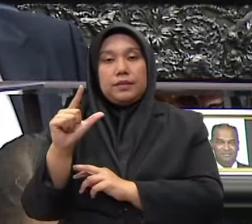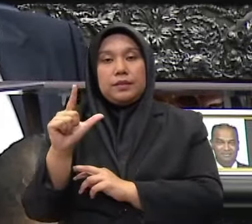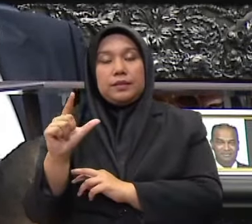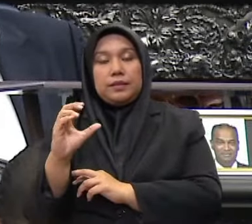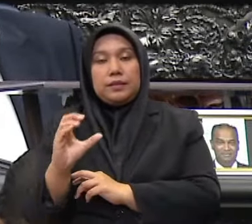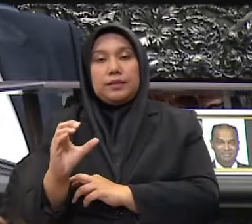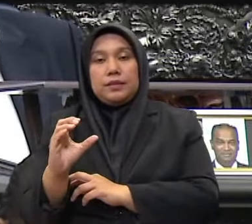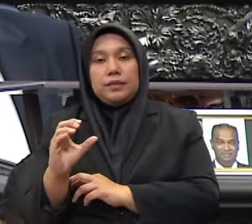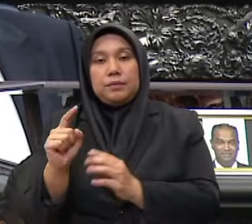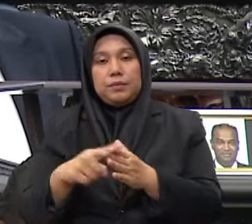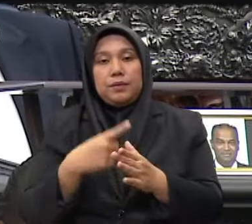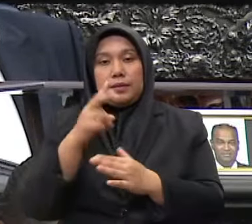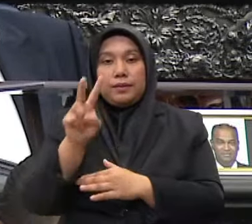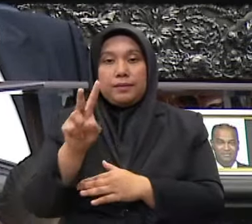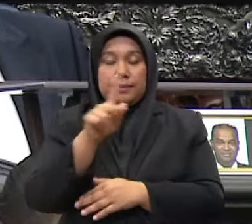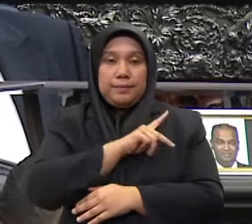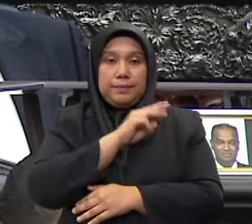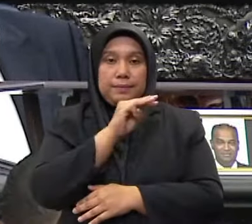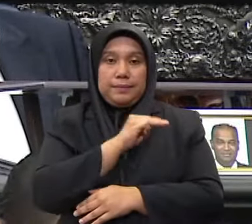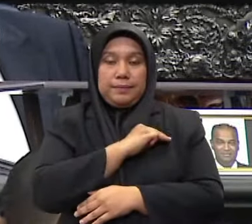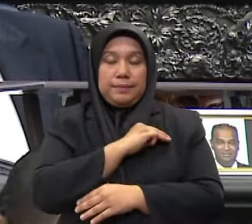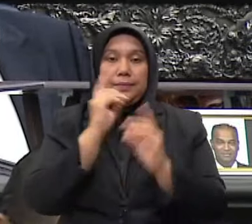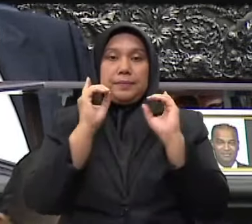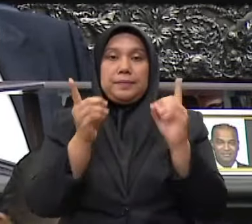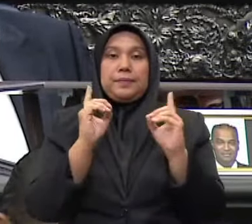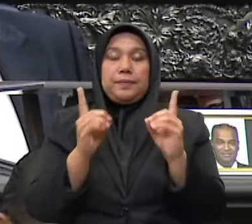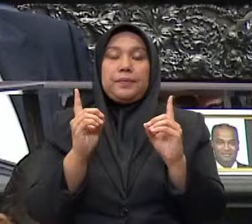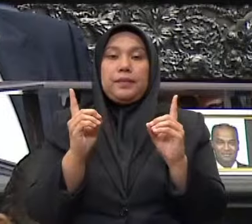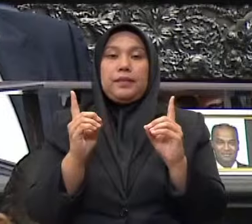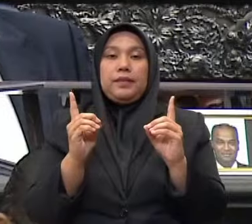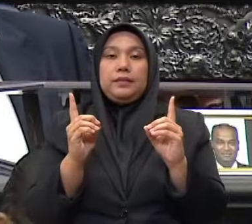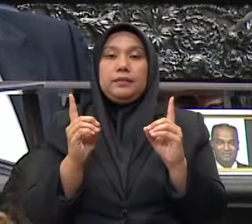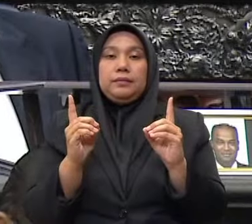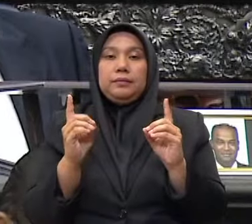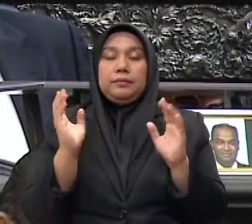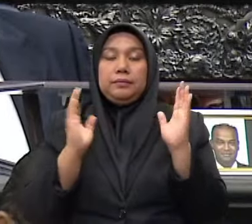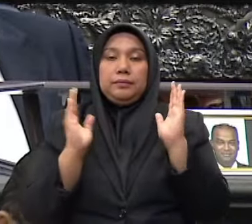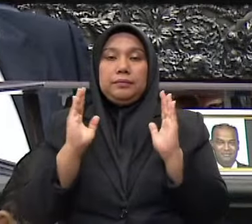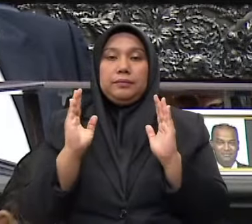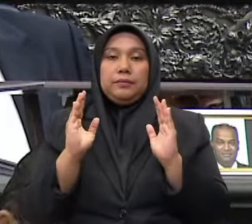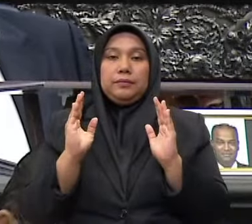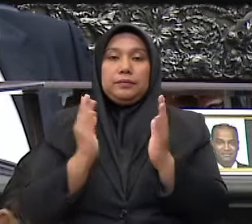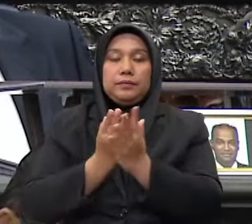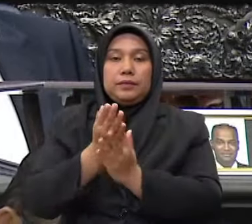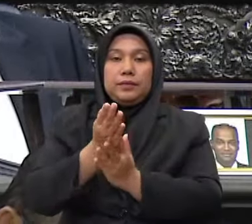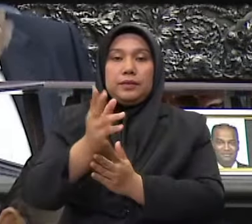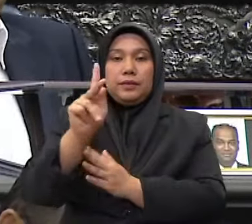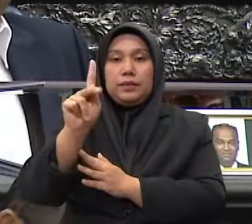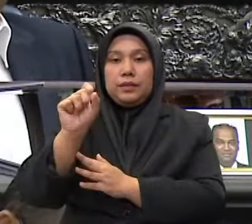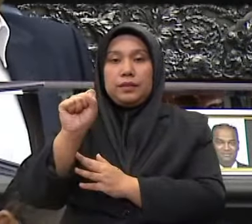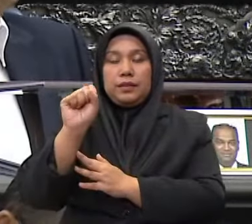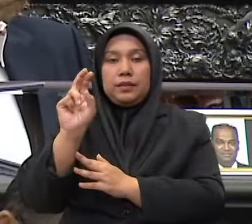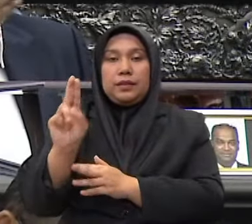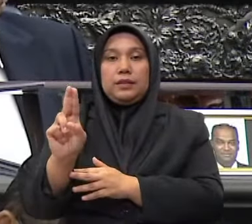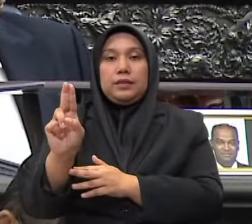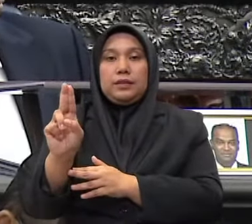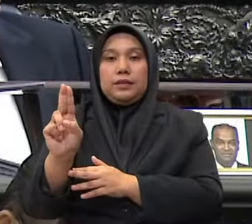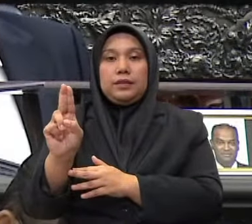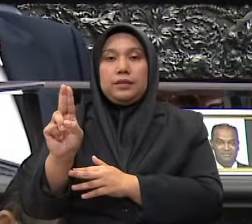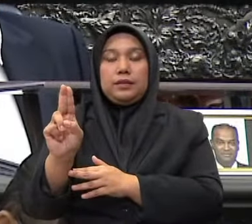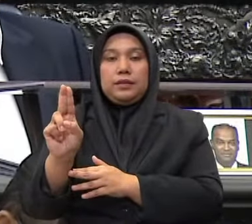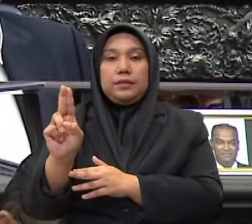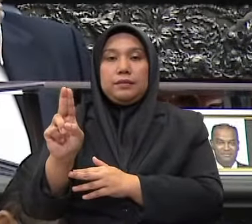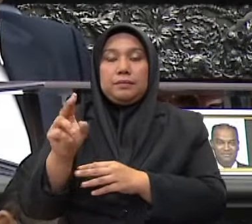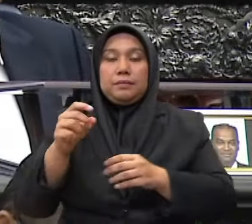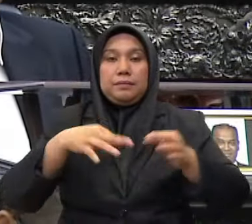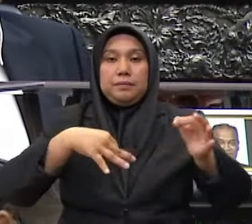Februari dan pihak Kementerian Pendidikan Malaysia saya percaya melalui KSU kita telah pun memberikan penjelasan dan